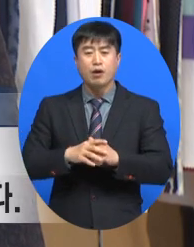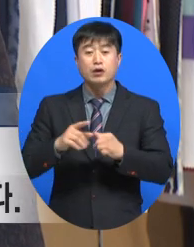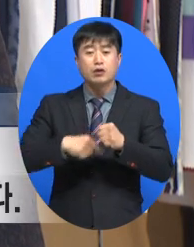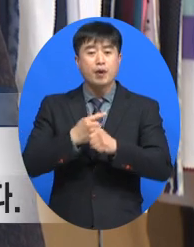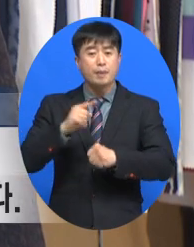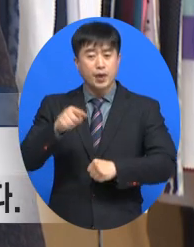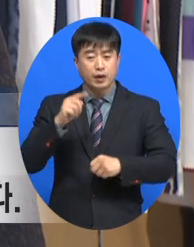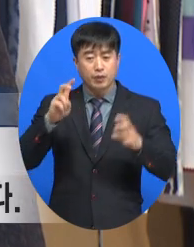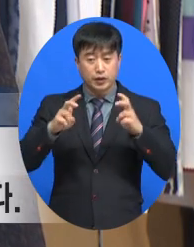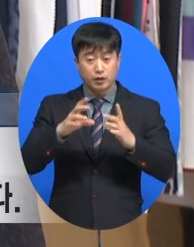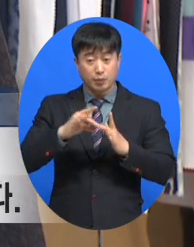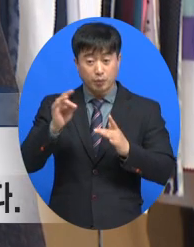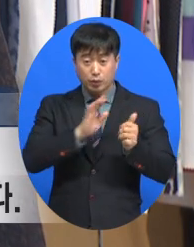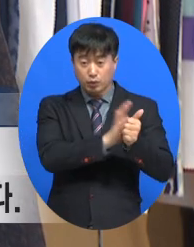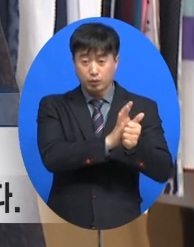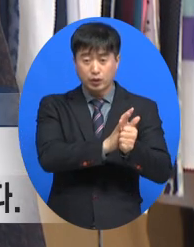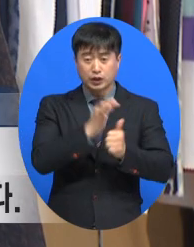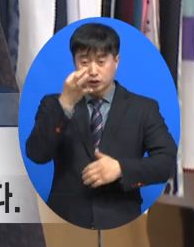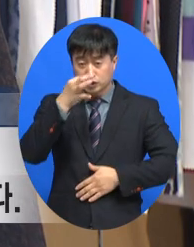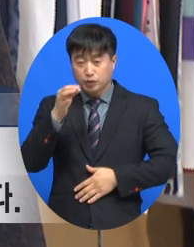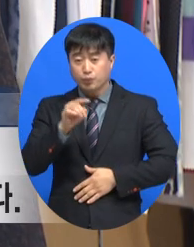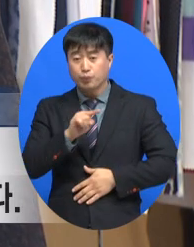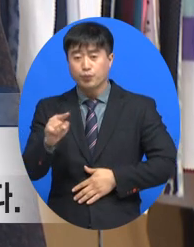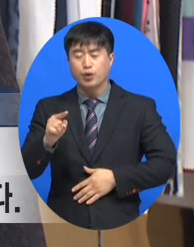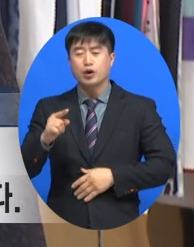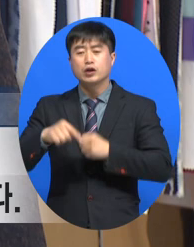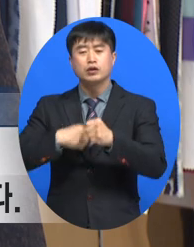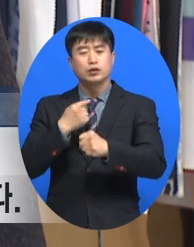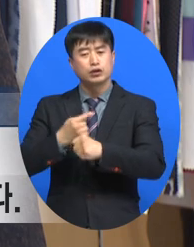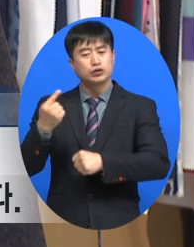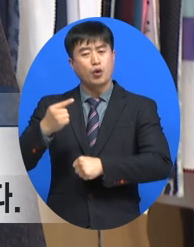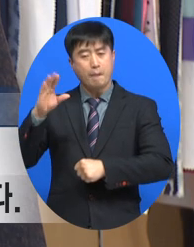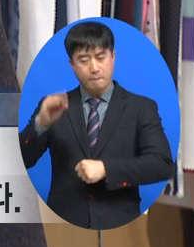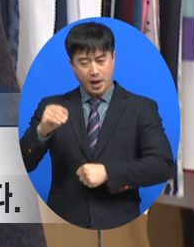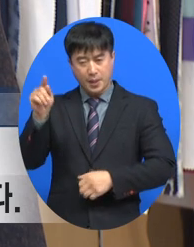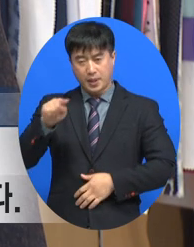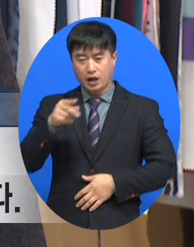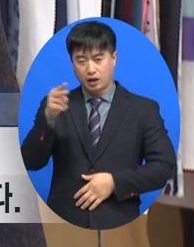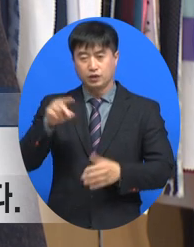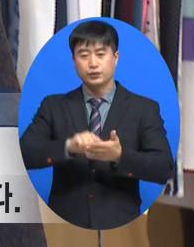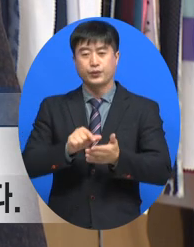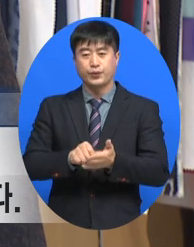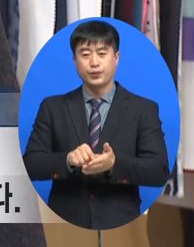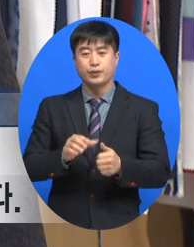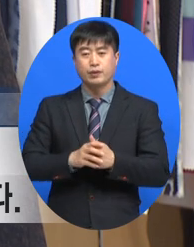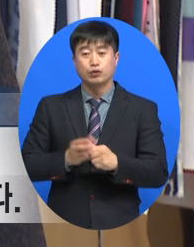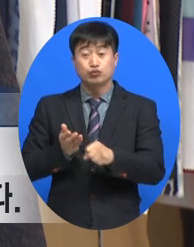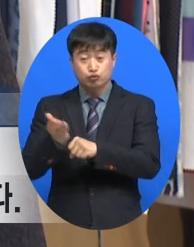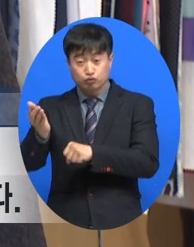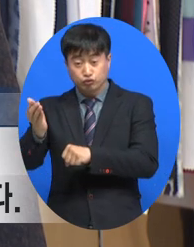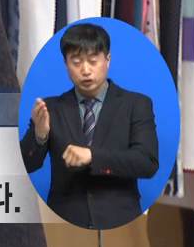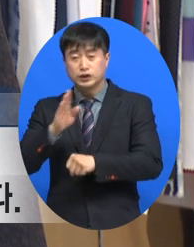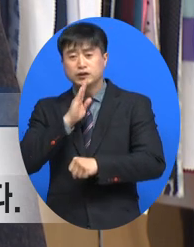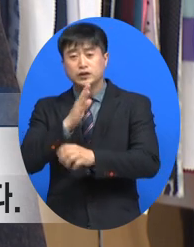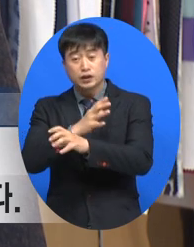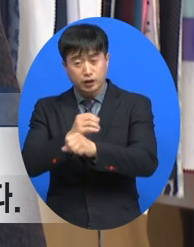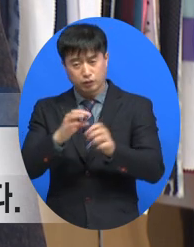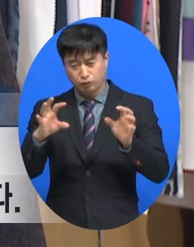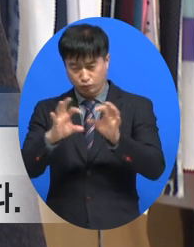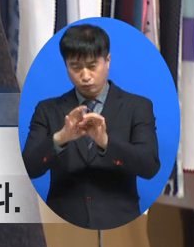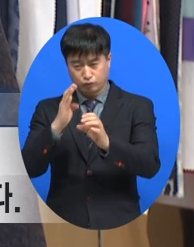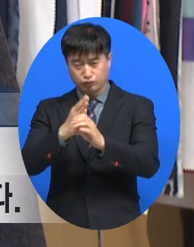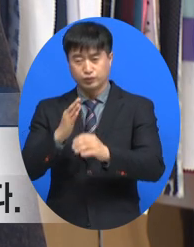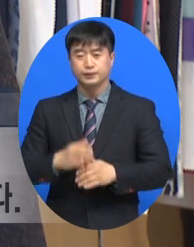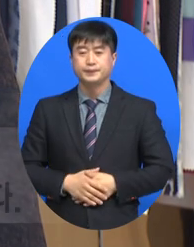선정해서 지원을 하고 있습니다 근데 그 효과는 연간 저희가 한 1000만 불 정도 수출을 실제 계약을